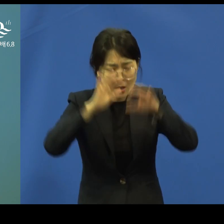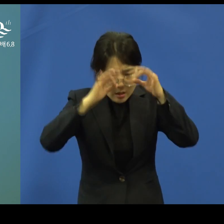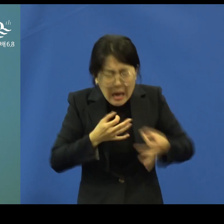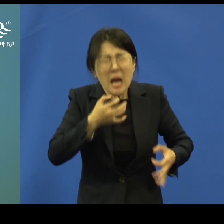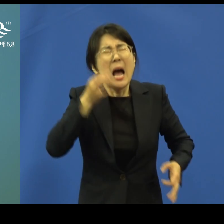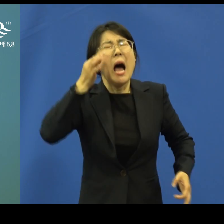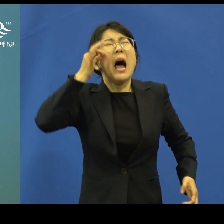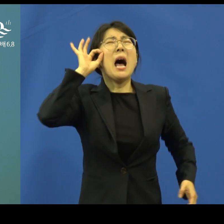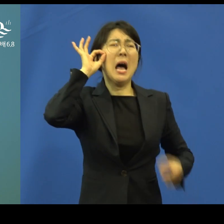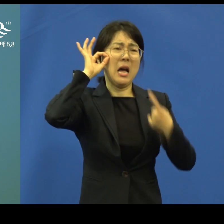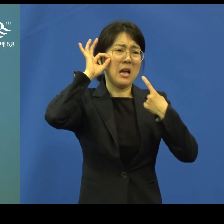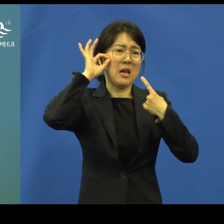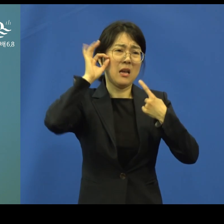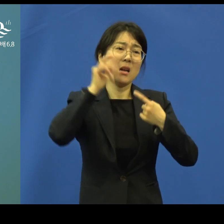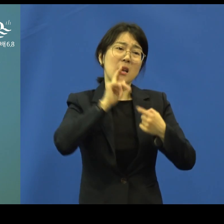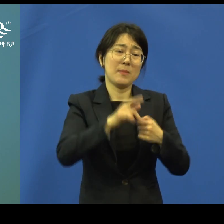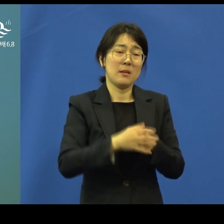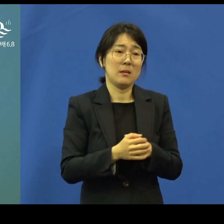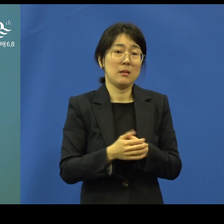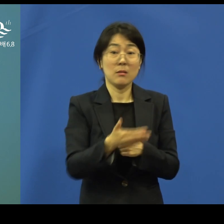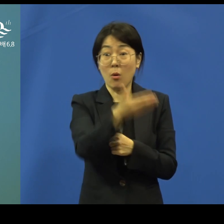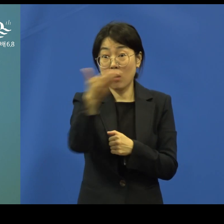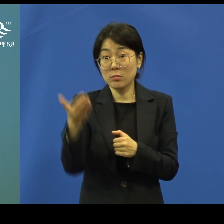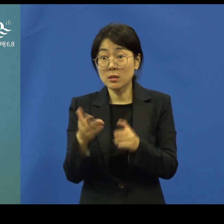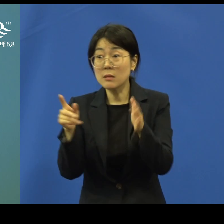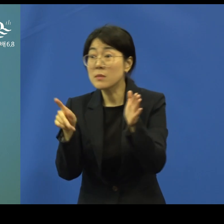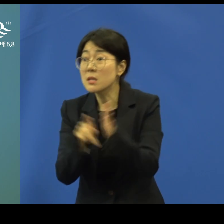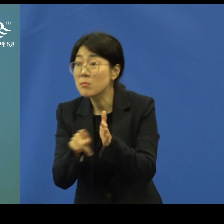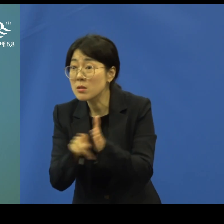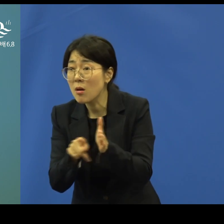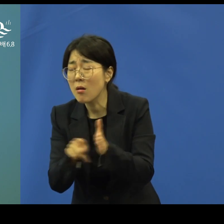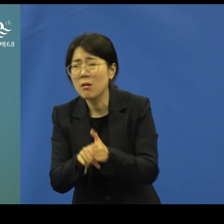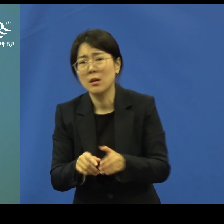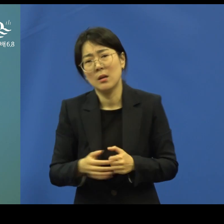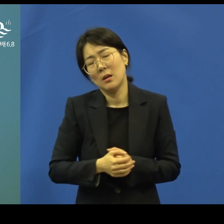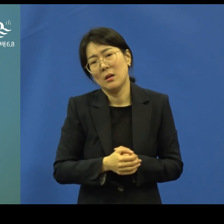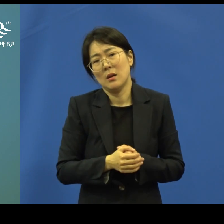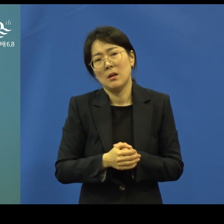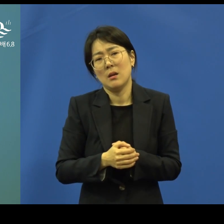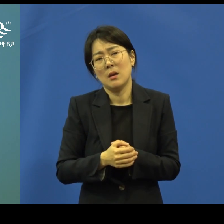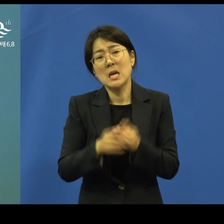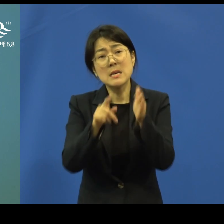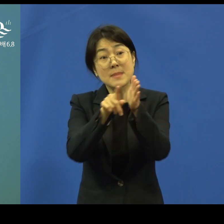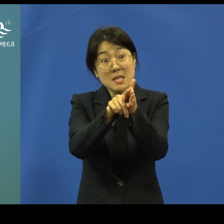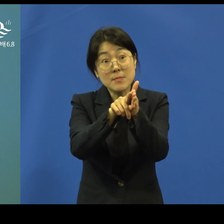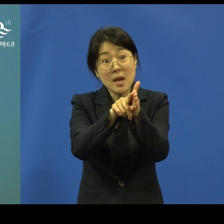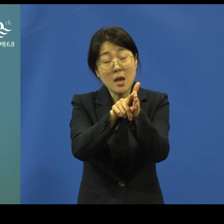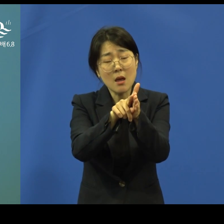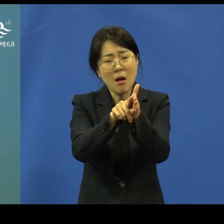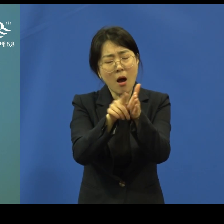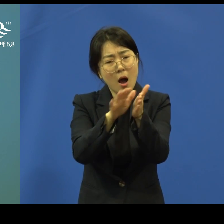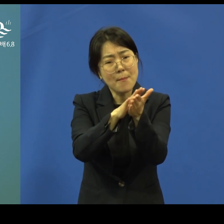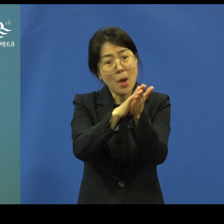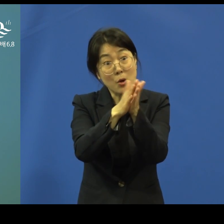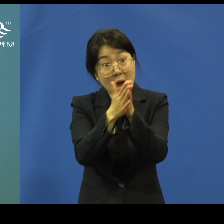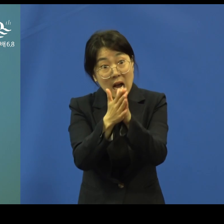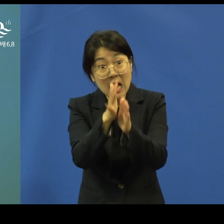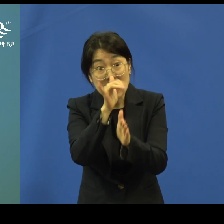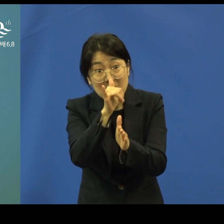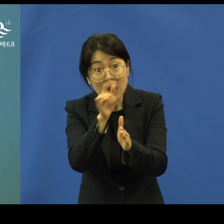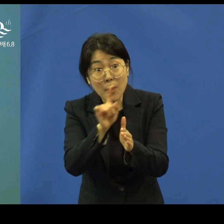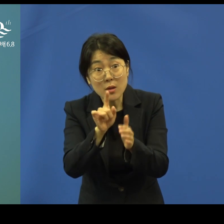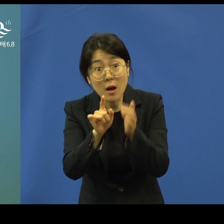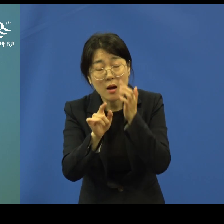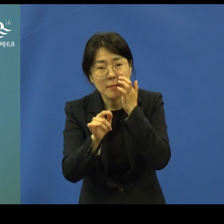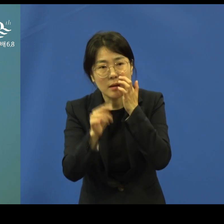성도 여러분, 우리의 신앙은요, 신앙의 변화가 일어난다는 것은 다르게 표현하면 내